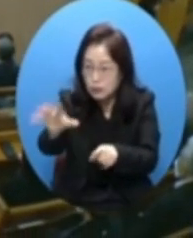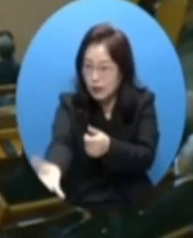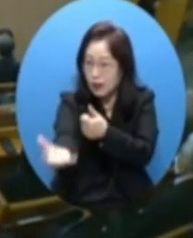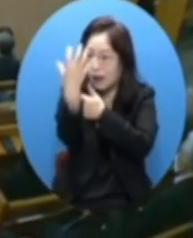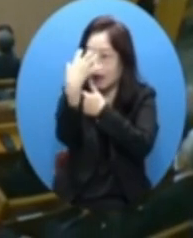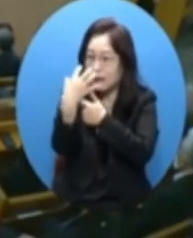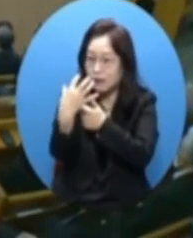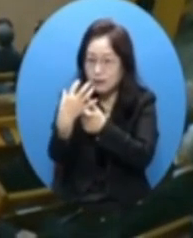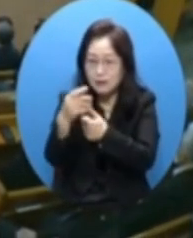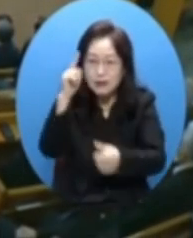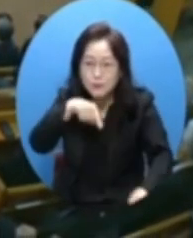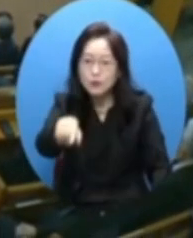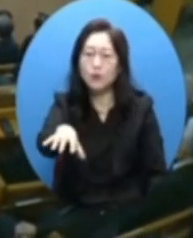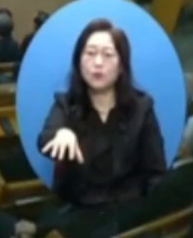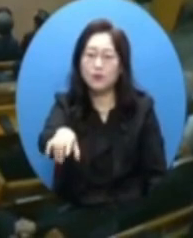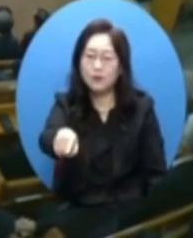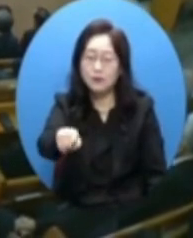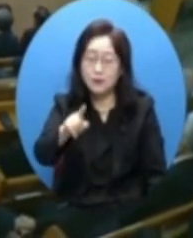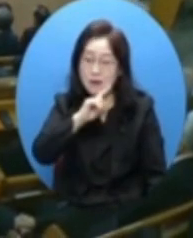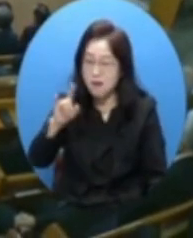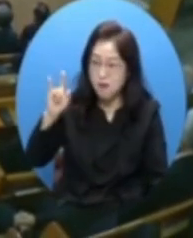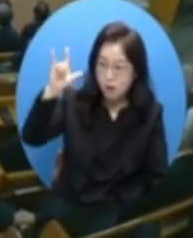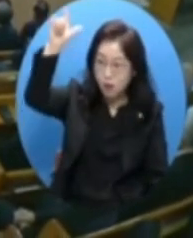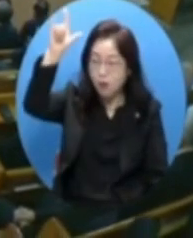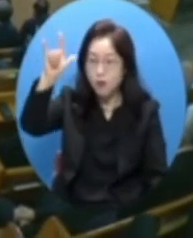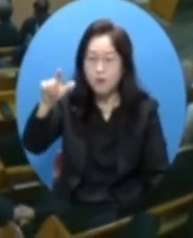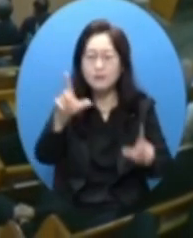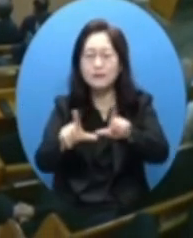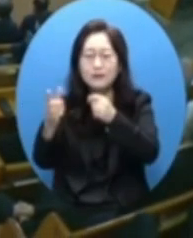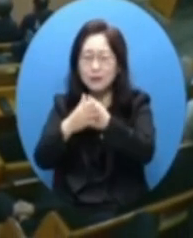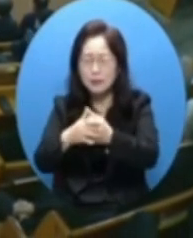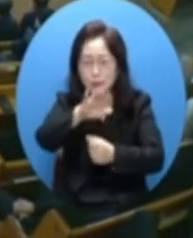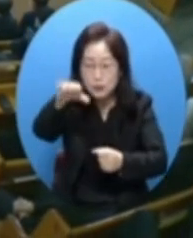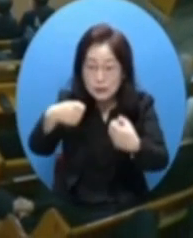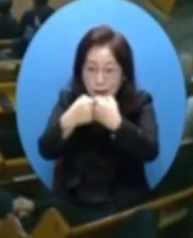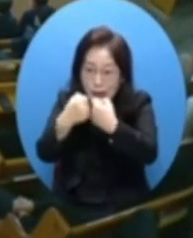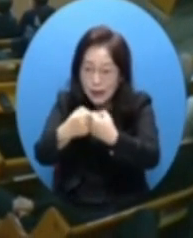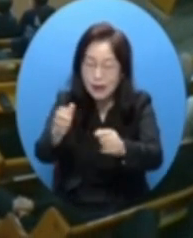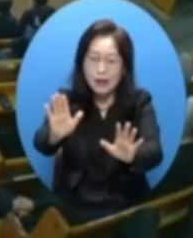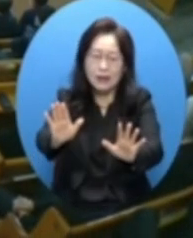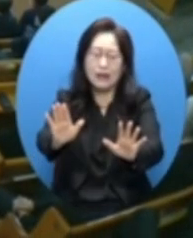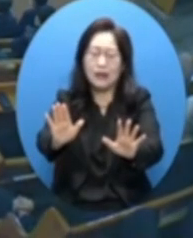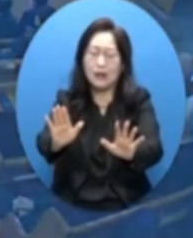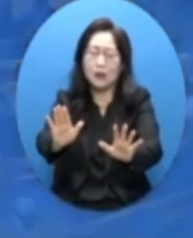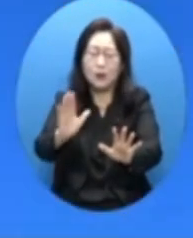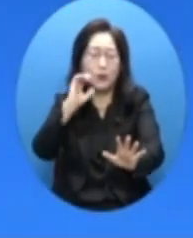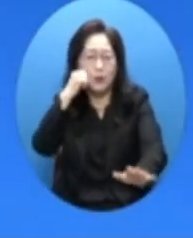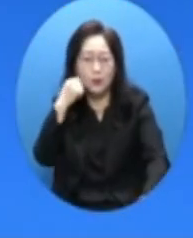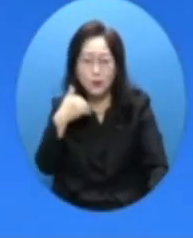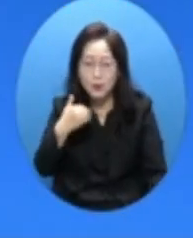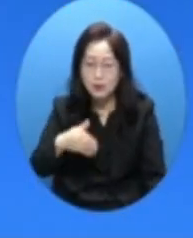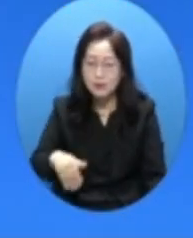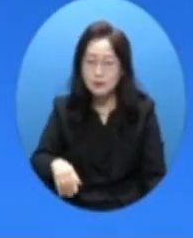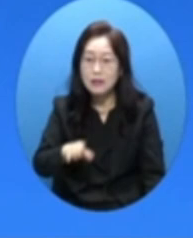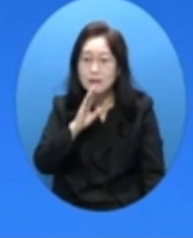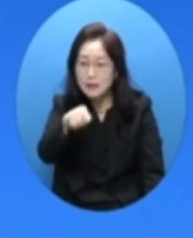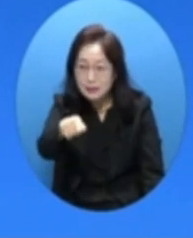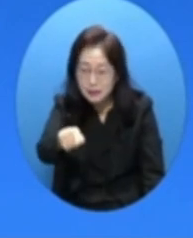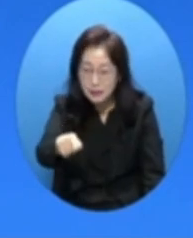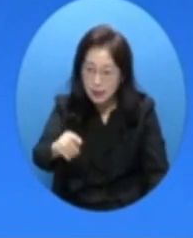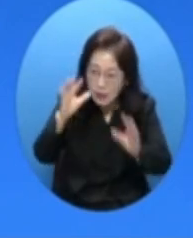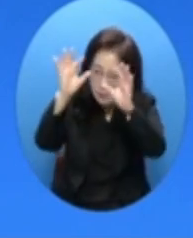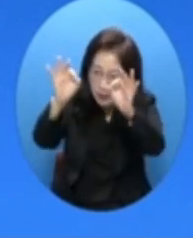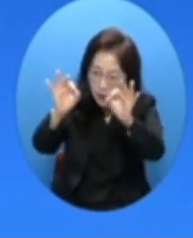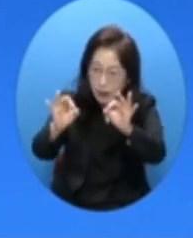나쁜 땅이고 거기 큰 거인들이 있어서 우리 사우나 마나 그들과 싸워 이길 수가 없습니다 우리가 보니까 그들이 뺨은